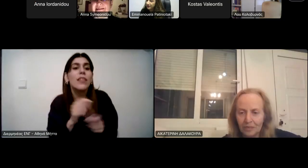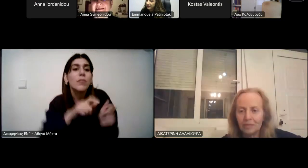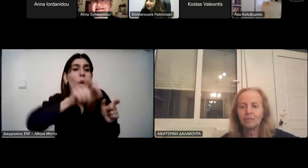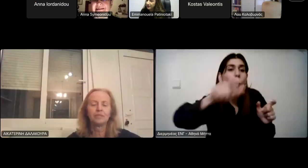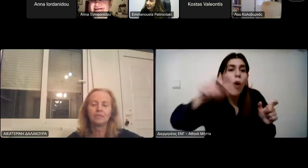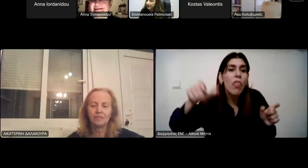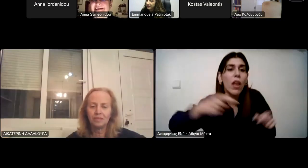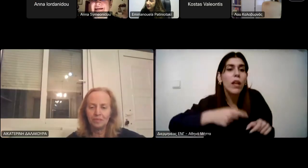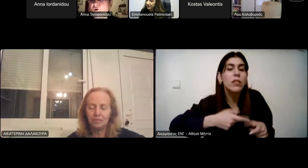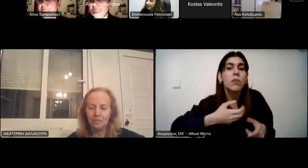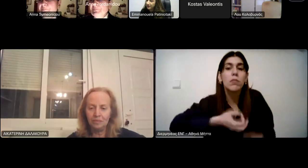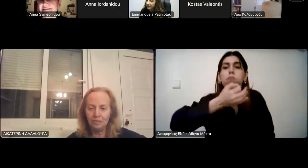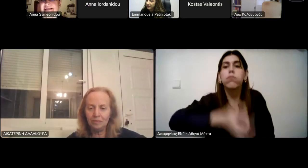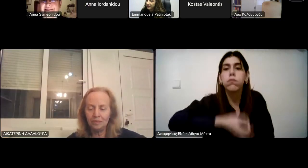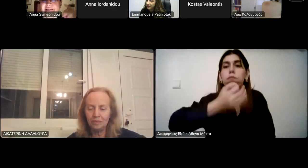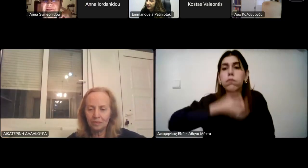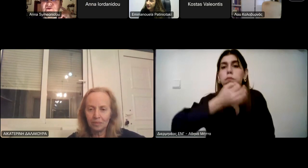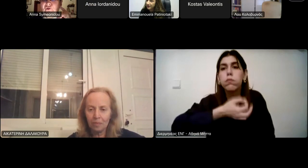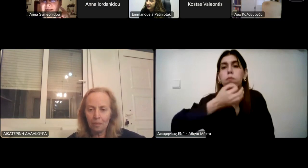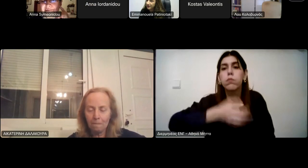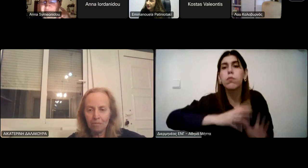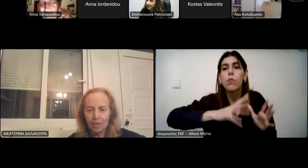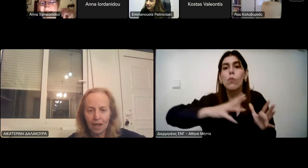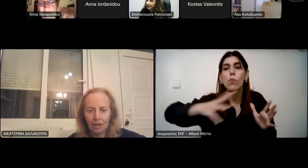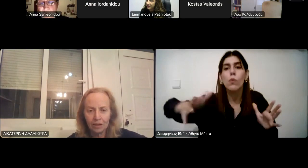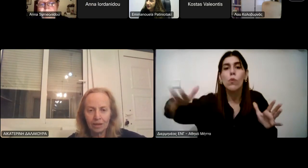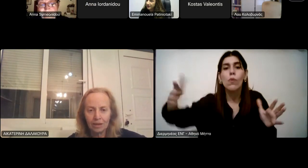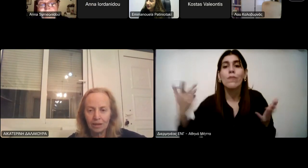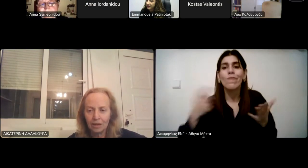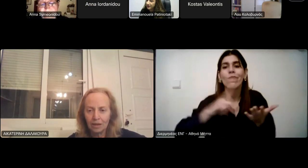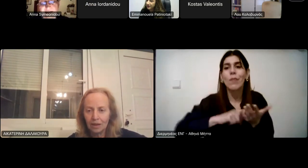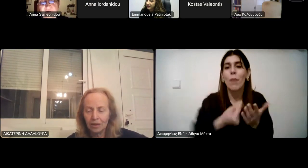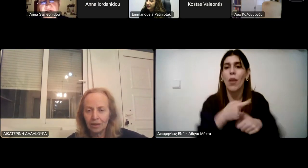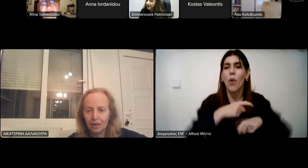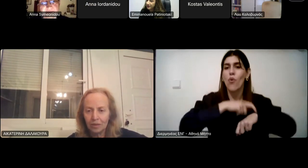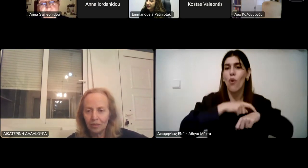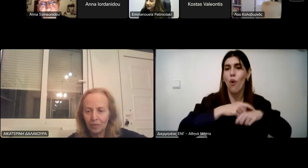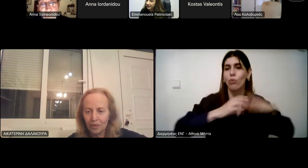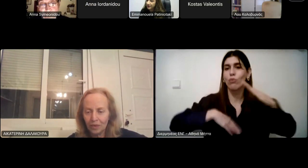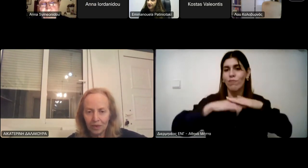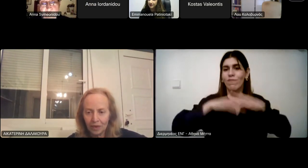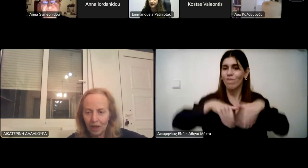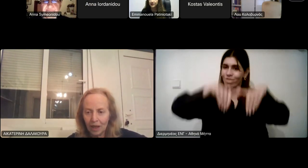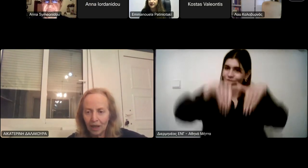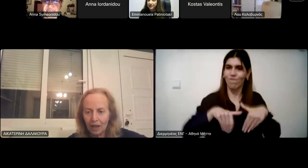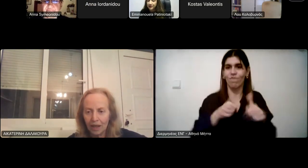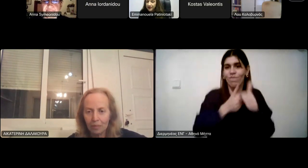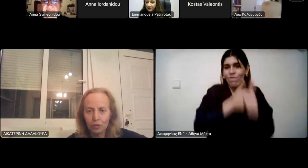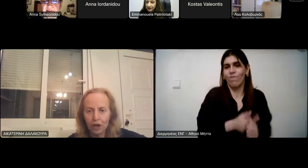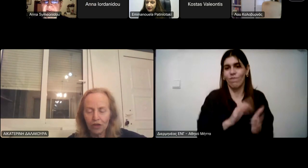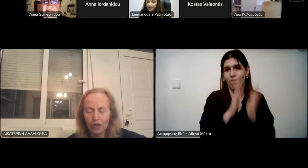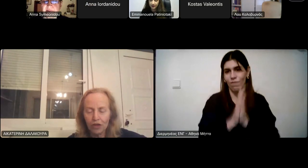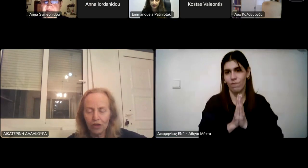πάλια. Εδώ είχαν κυλήσει τα περισσότερα λεφτά. Λοιπόν, έχετε, κυρία Βαλακούρα, έχετε το λόγο.